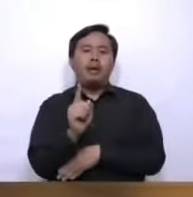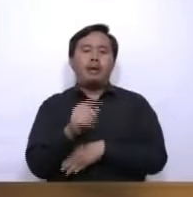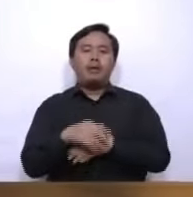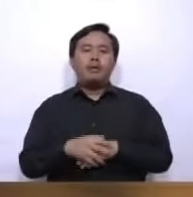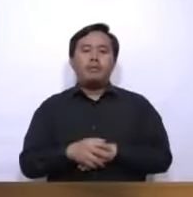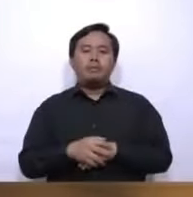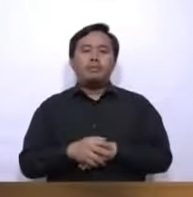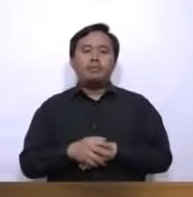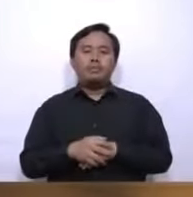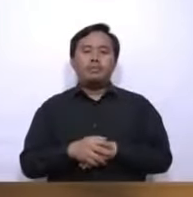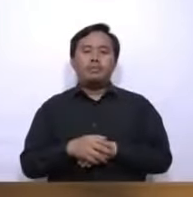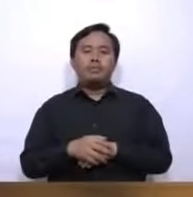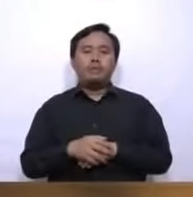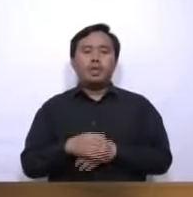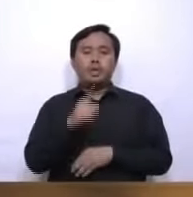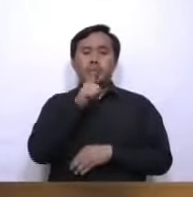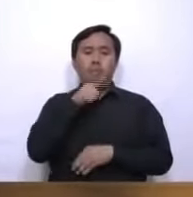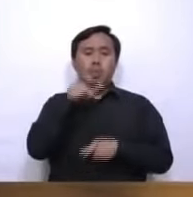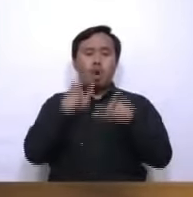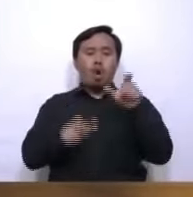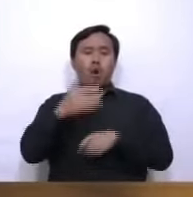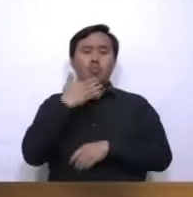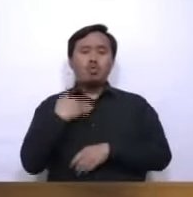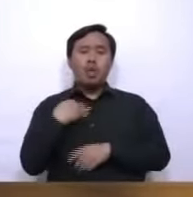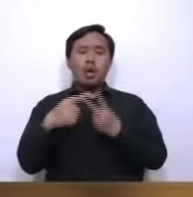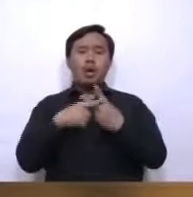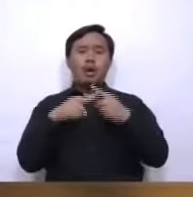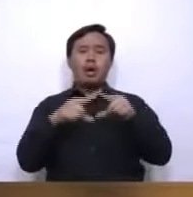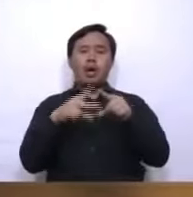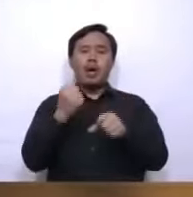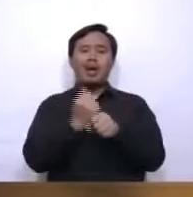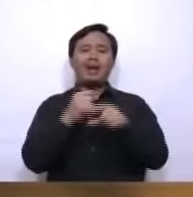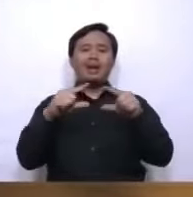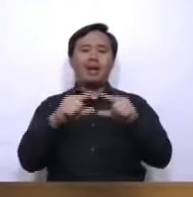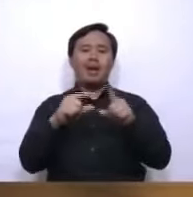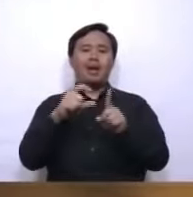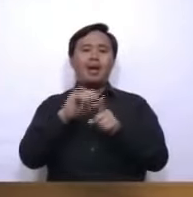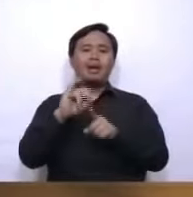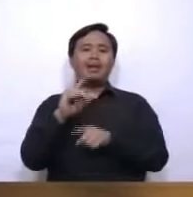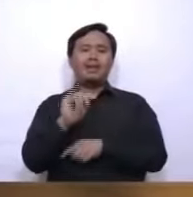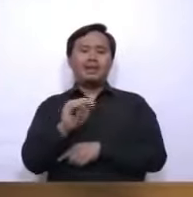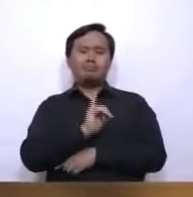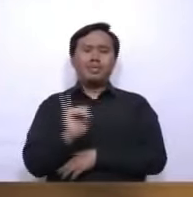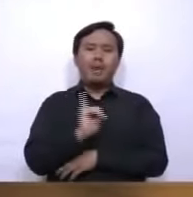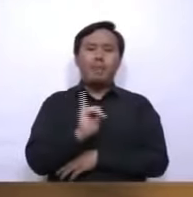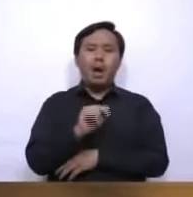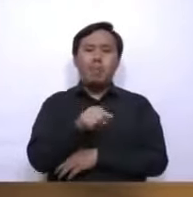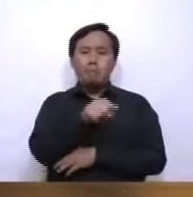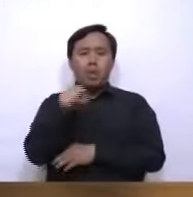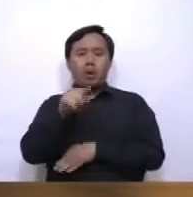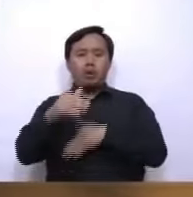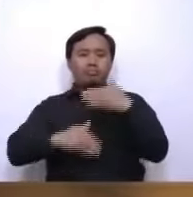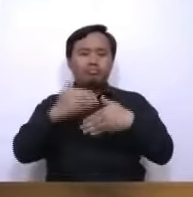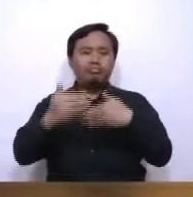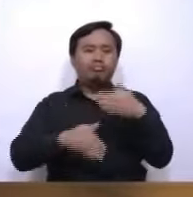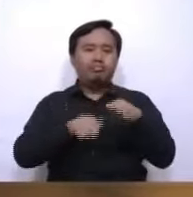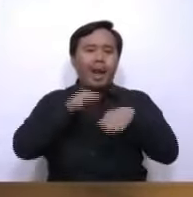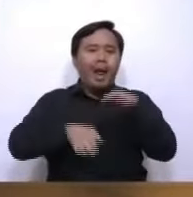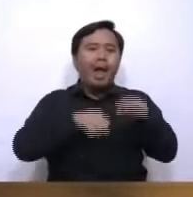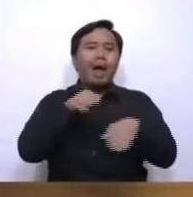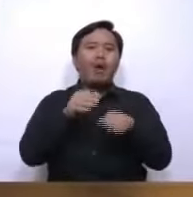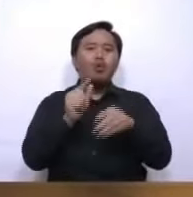pola itu mereka punya harga diri yang sama, kepercayaan yang sama, sehingga mereka akan bisa melakukan langkah-langkah yang terbaik